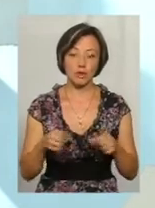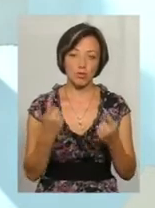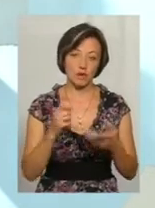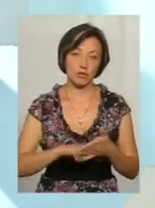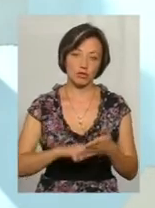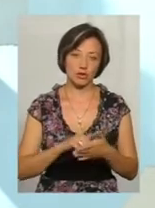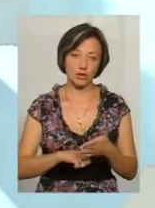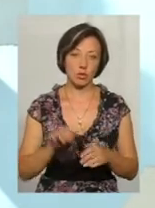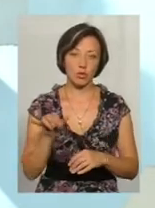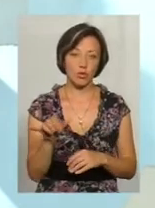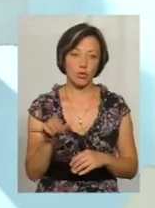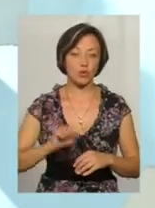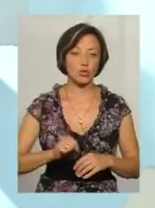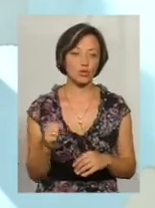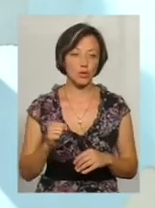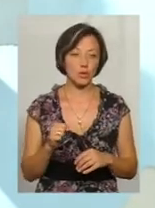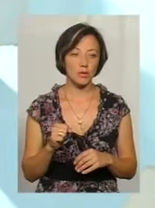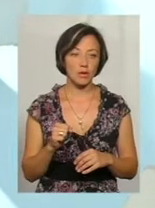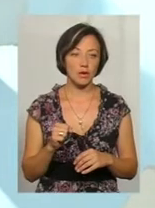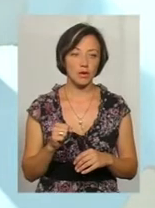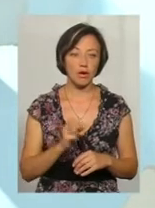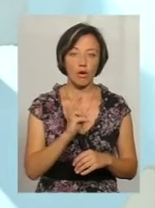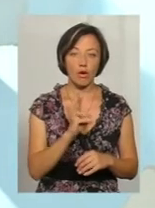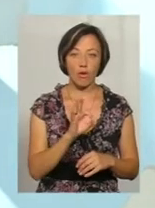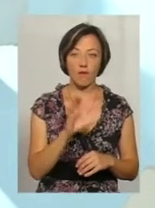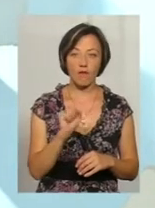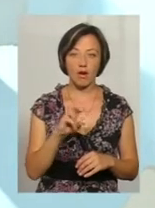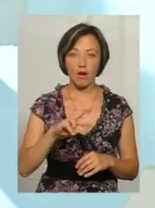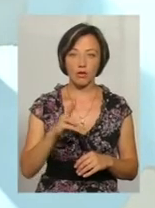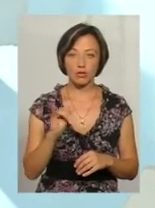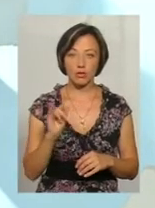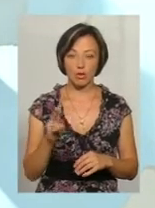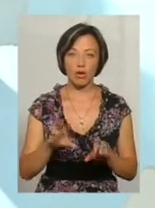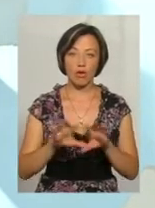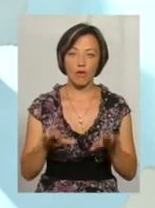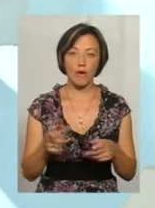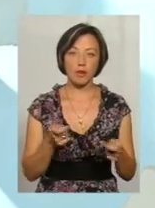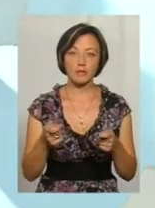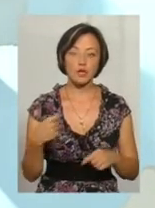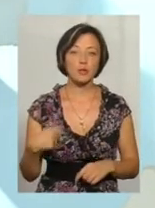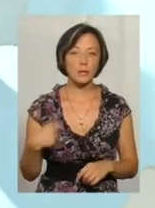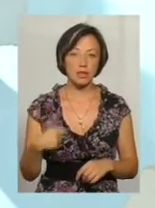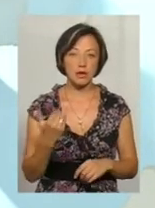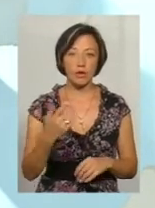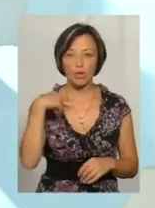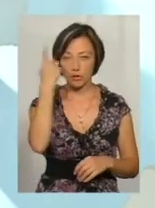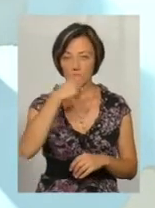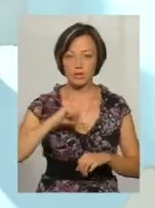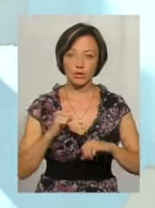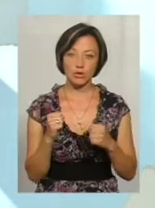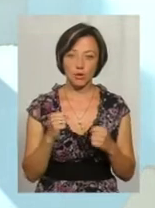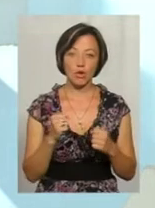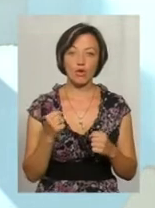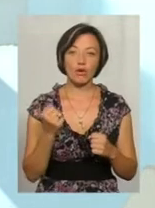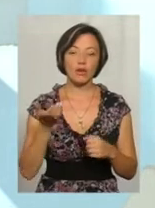причині. В нього друг Вітя Ковальчук, це голова адміністрації президента, його особистий друг, вони їхня